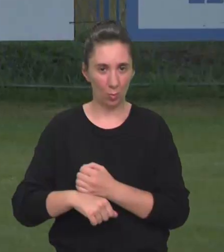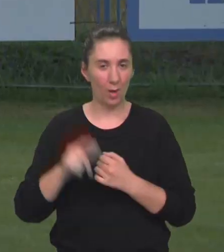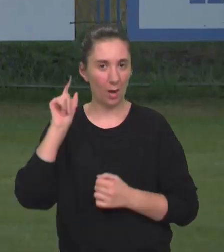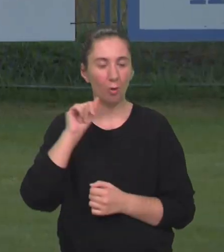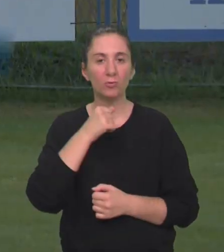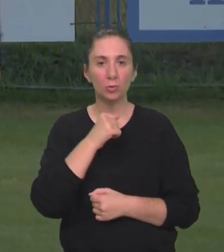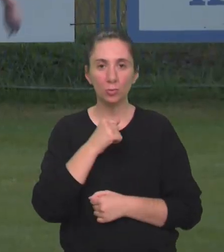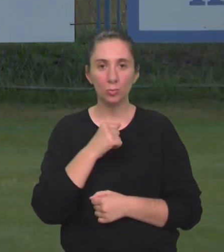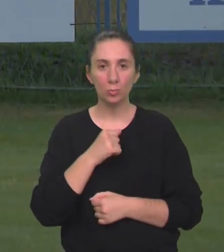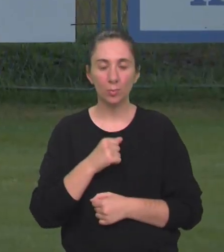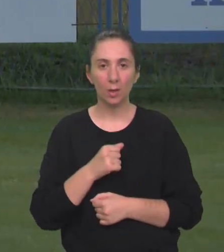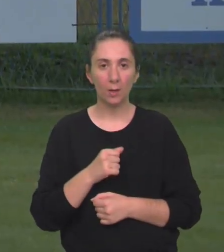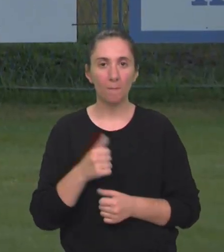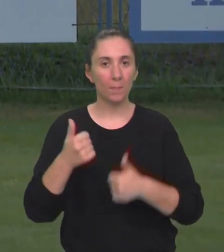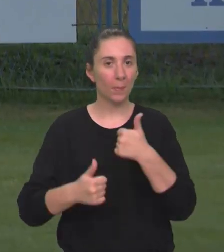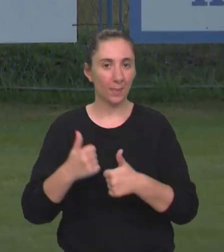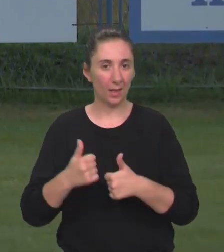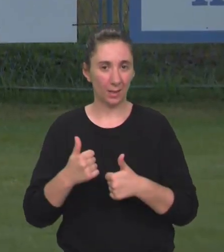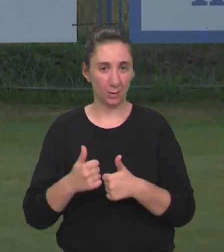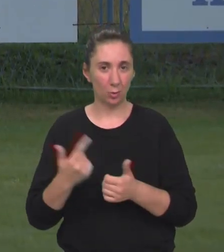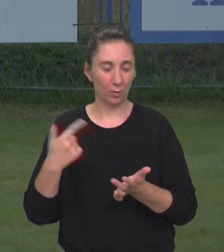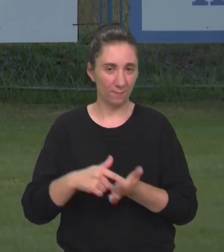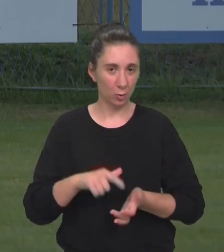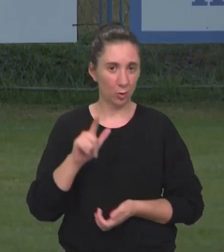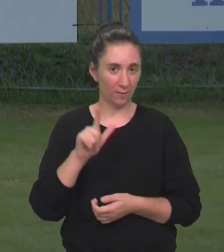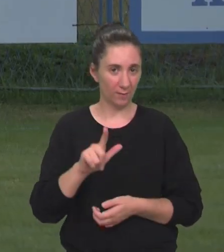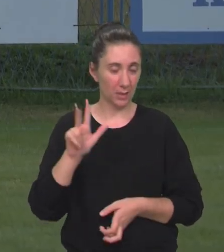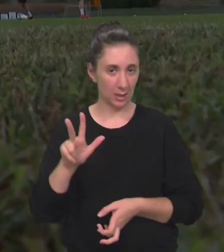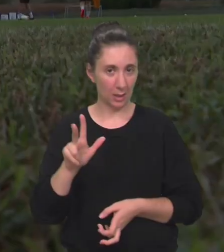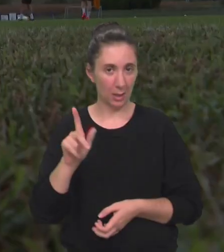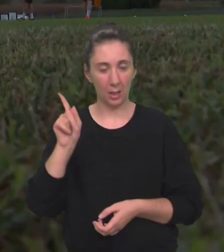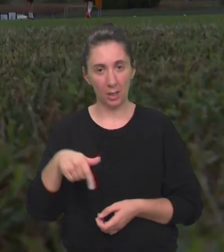saveza Karlovačke županije za natjecateljsku sezonu